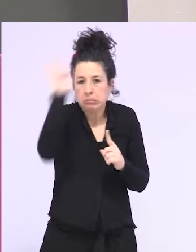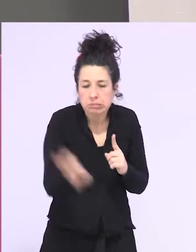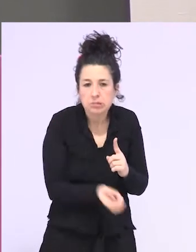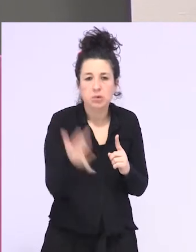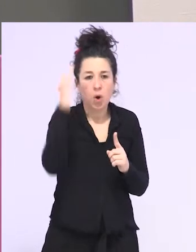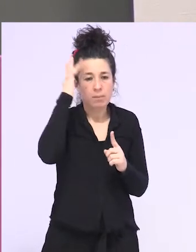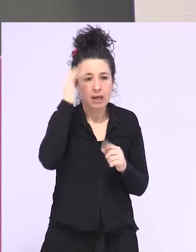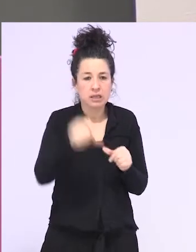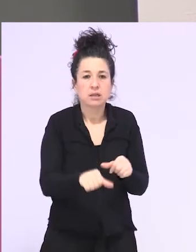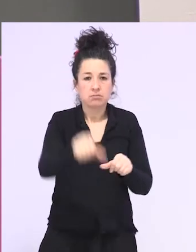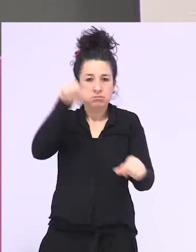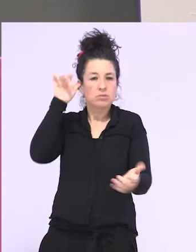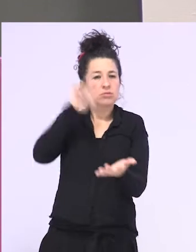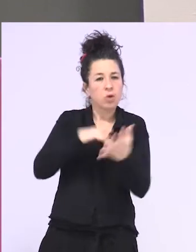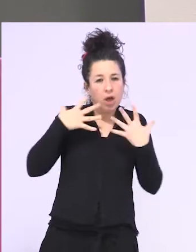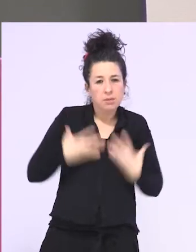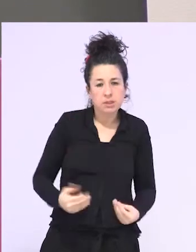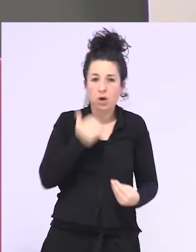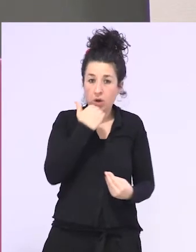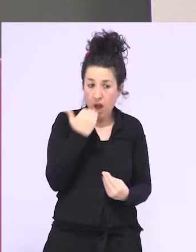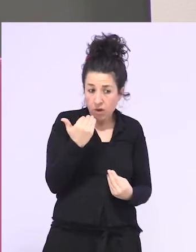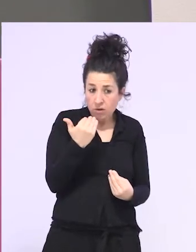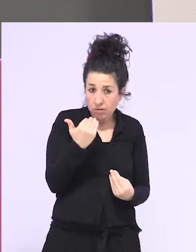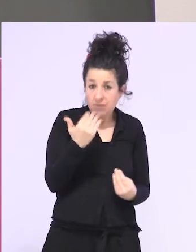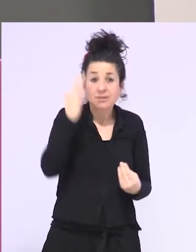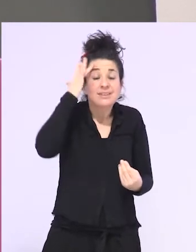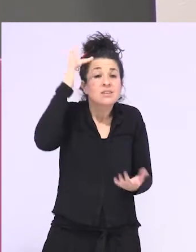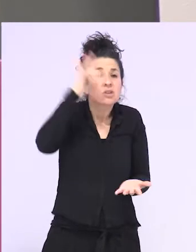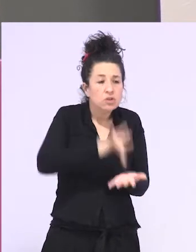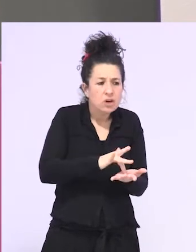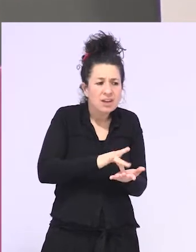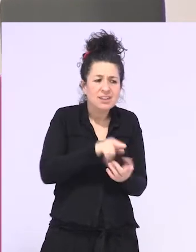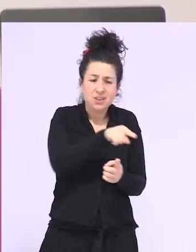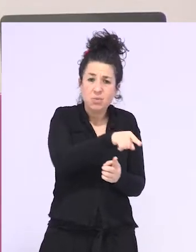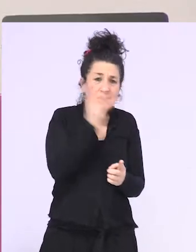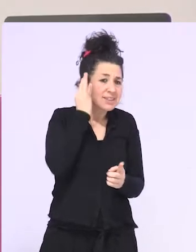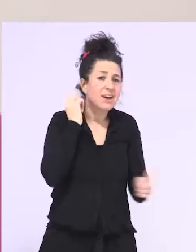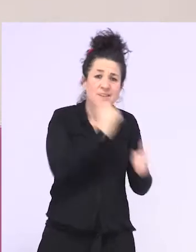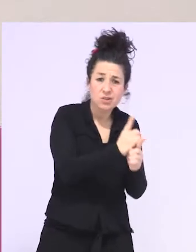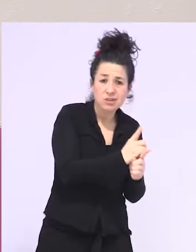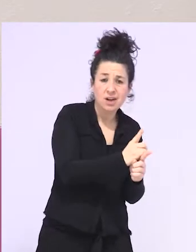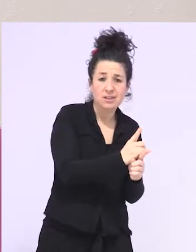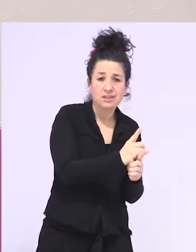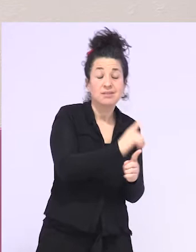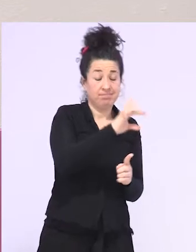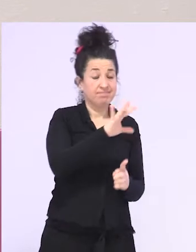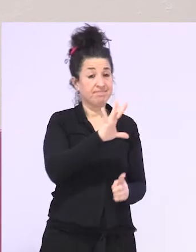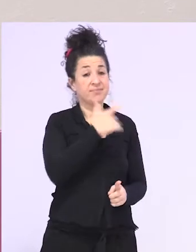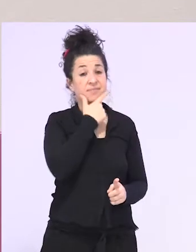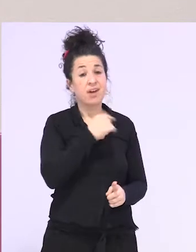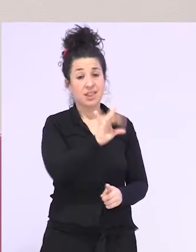aldez aurretik depresioak, ez dakit horrelako zerbait, horrek bere kontra joko zuken, seguruenik bai, ebaluatzen ari garena